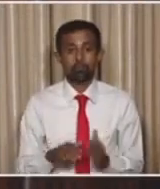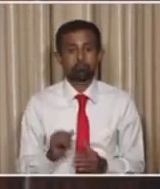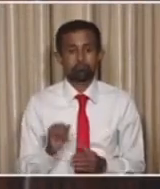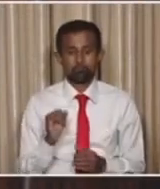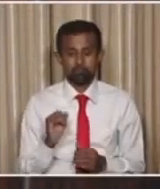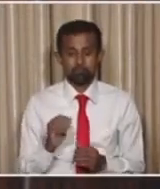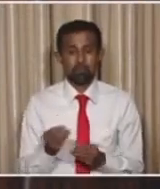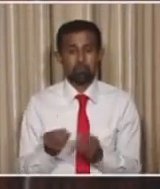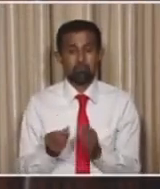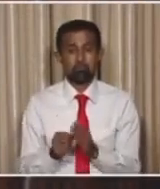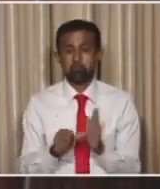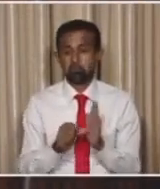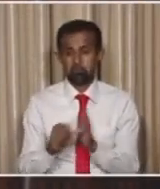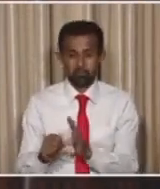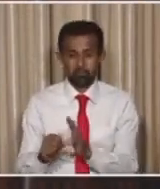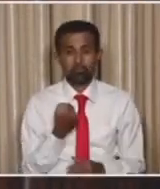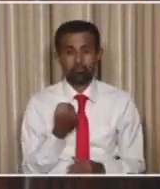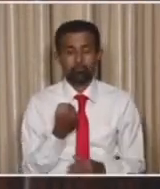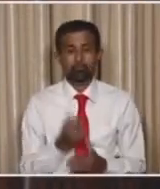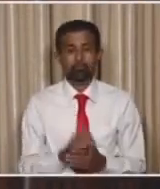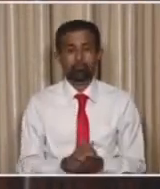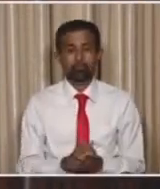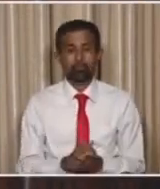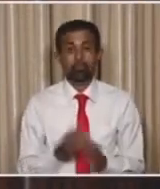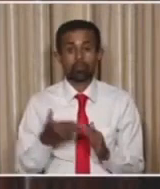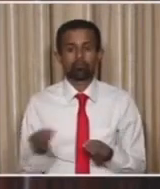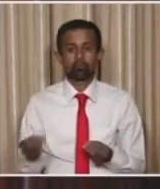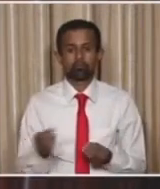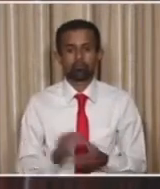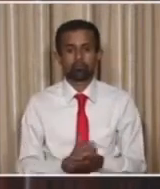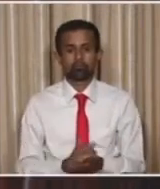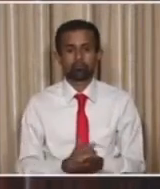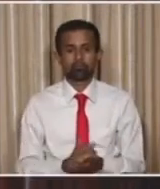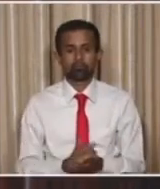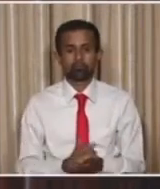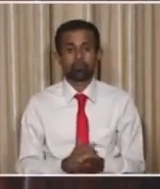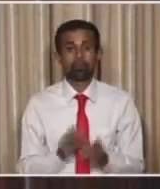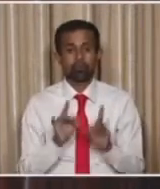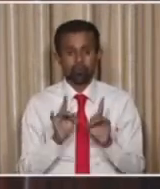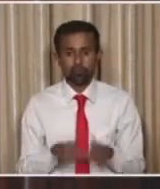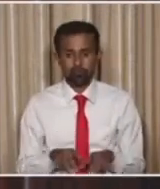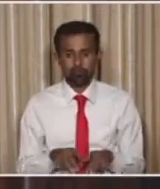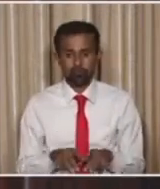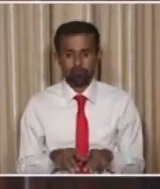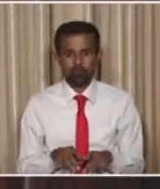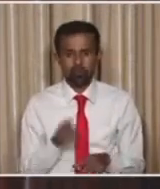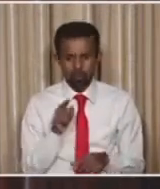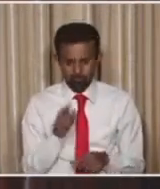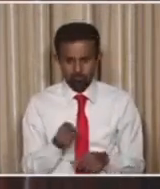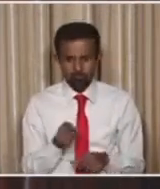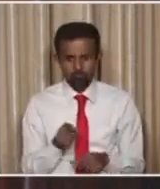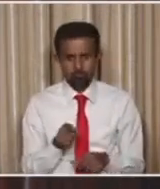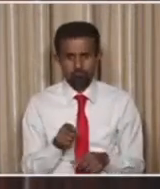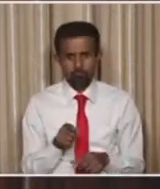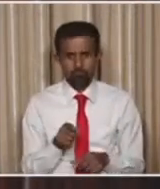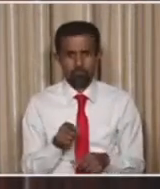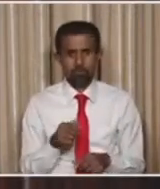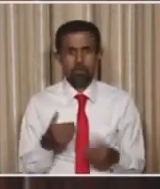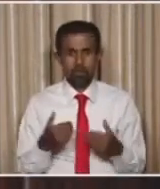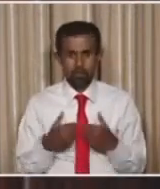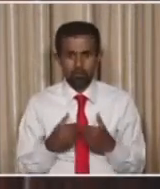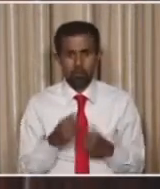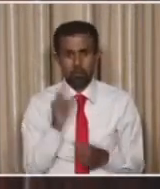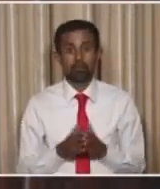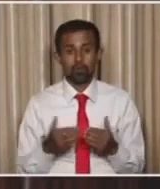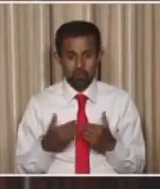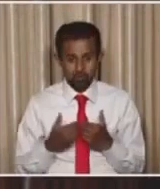මන්ත්‍රීතුමනි. අපිට පුළුවන්කම ලැබෙන්න ඕන ගමටත් කිරි දෙන්න. එහෙම එකක් සිද්ධ වෙලා තියෙනවාද කියන කාරණය තමයි අපි විමසා